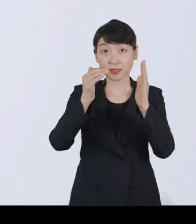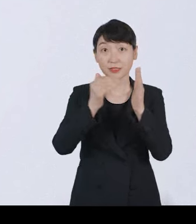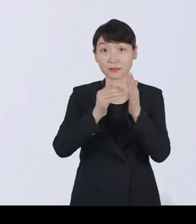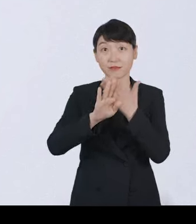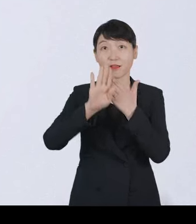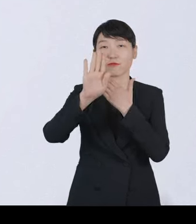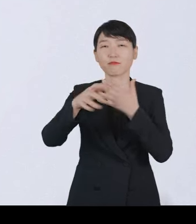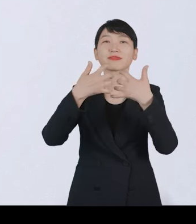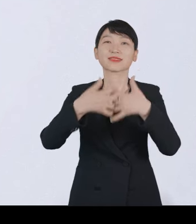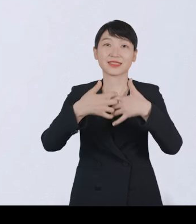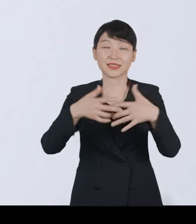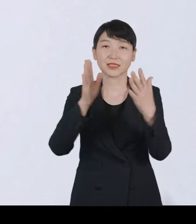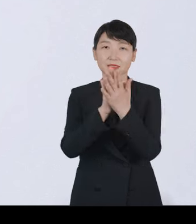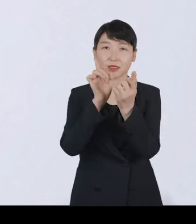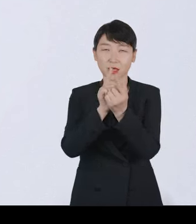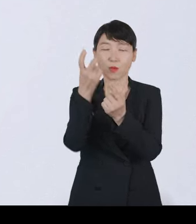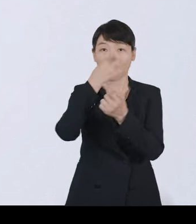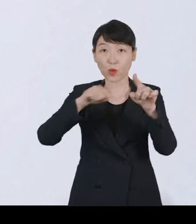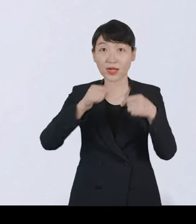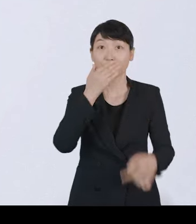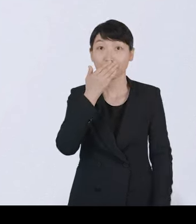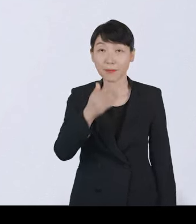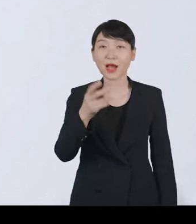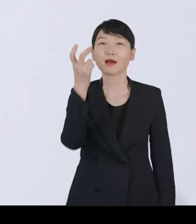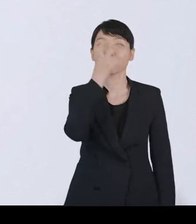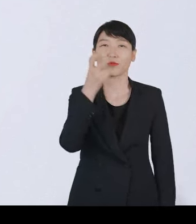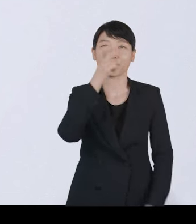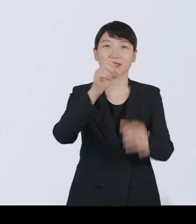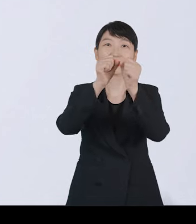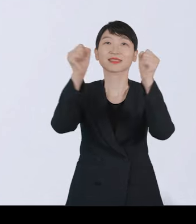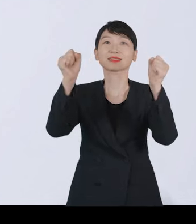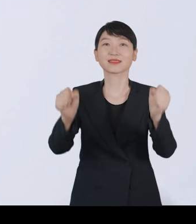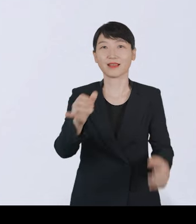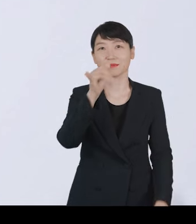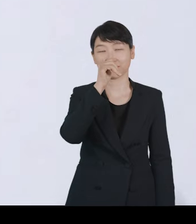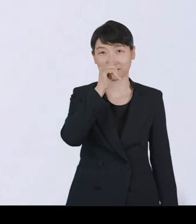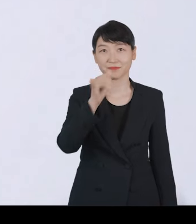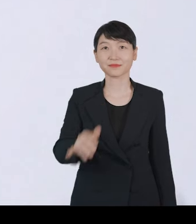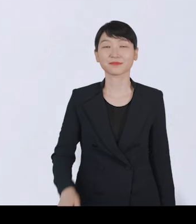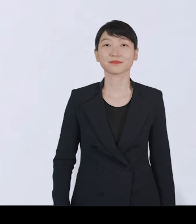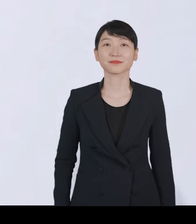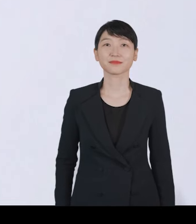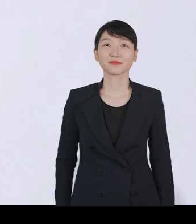및 기기 등을 직접 관리할 수 있는 모니터링 시스템도 함께 제공됩니다.